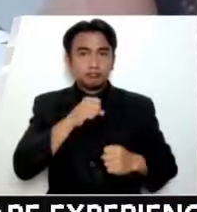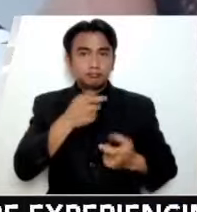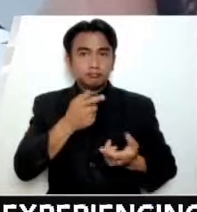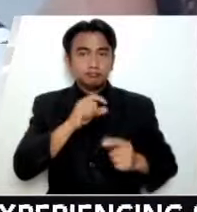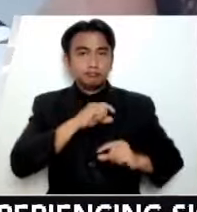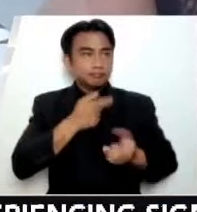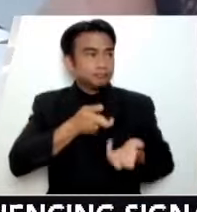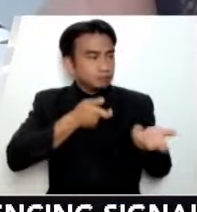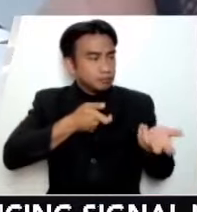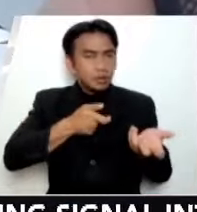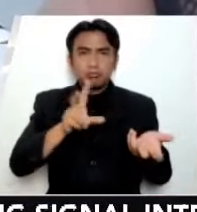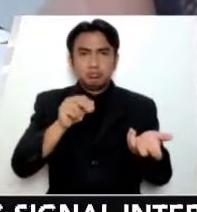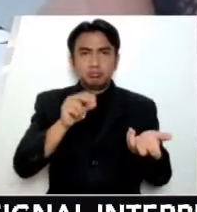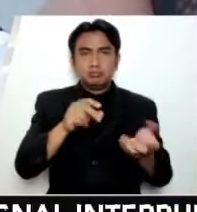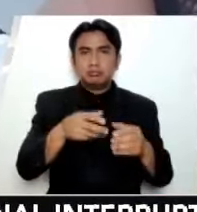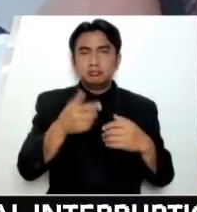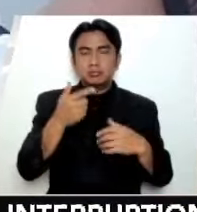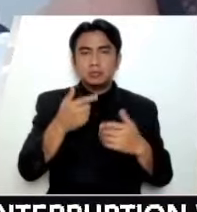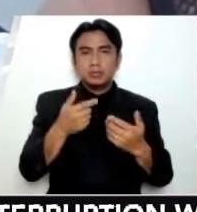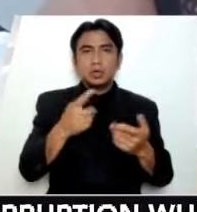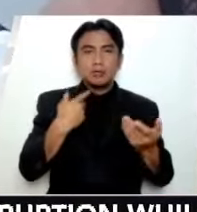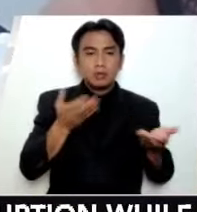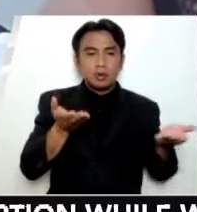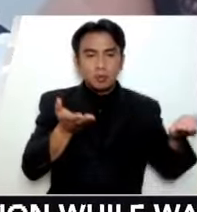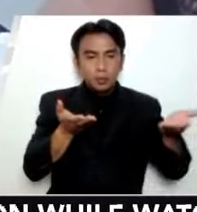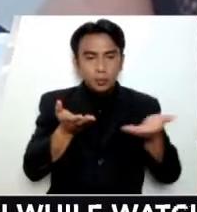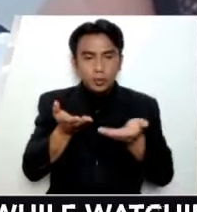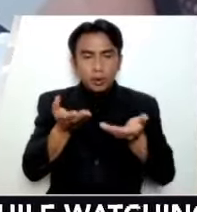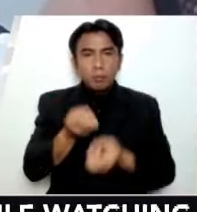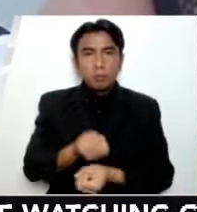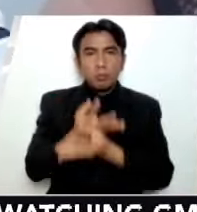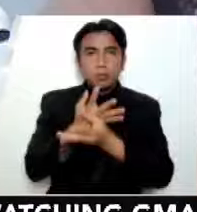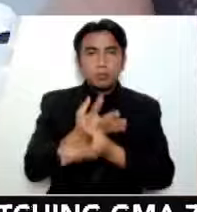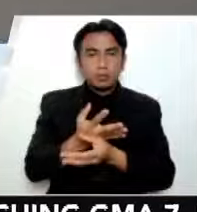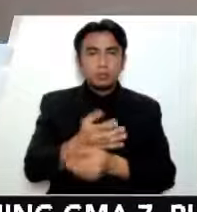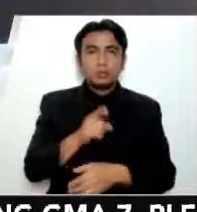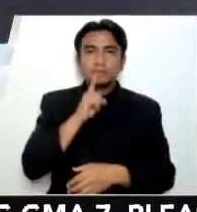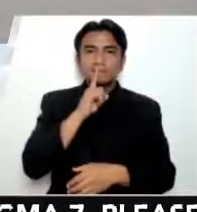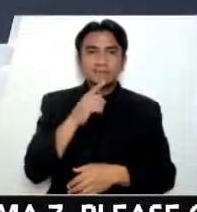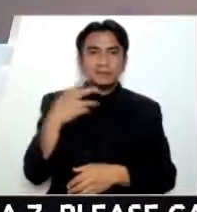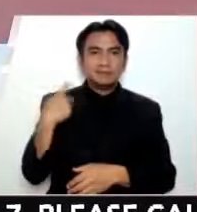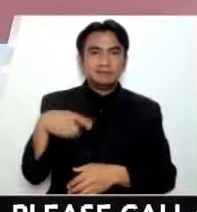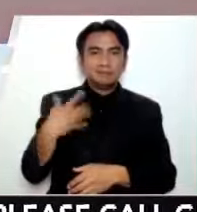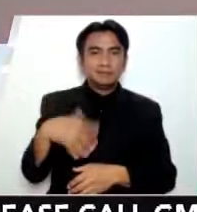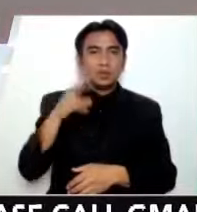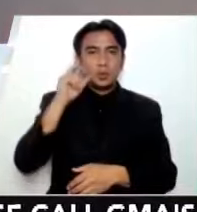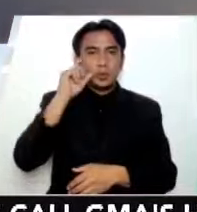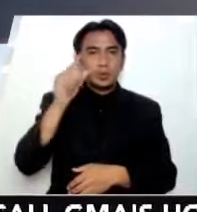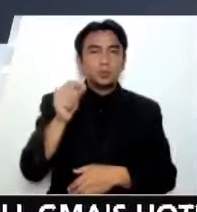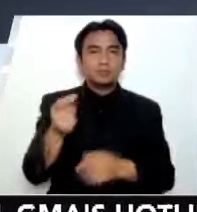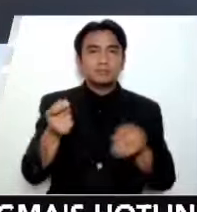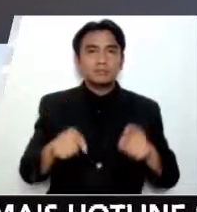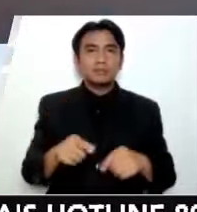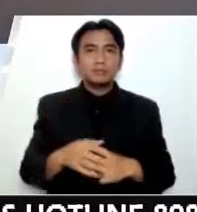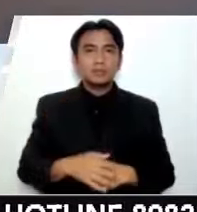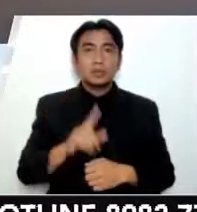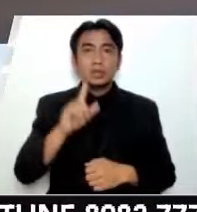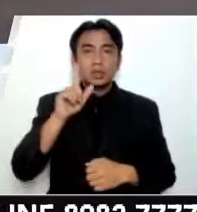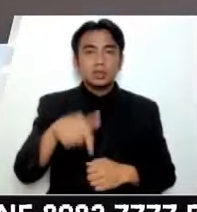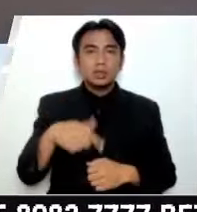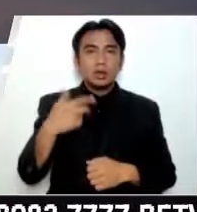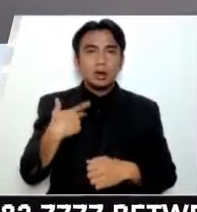barko, yun po, sumabog na po. Yun po, so ganun po kabilis ang pangyayari. Makalipas ang ilang oras, binulabog sila ng